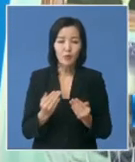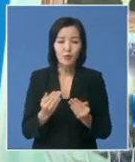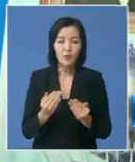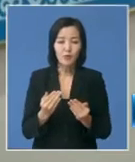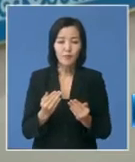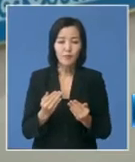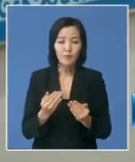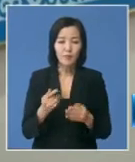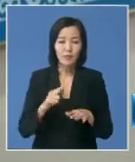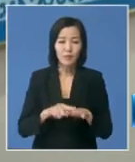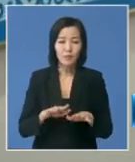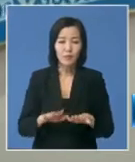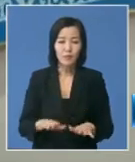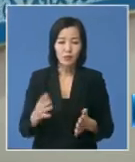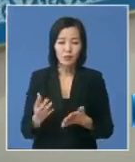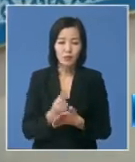бірінші жүлдеге ие болып отырмын.